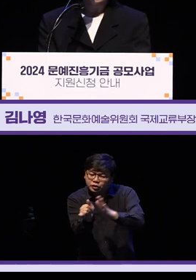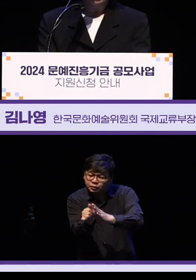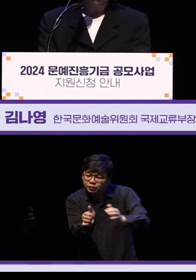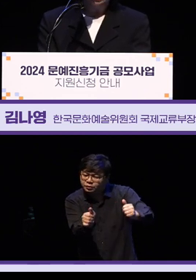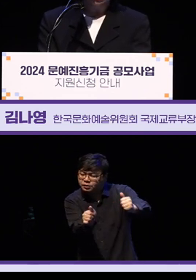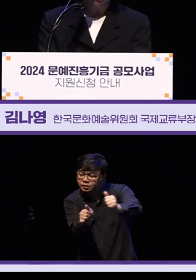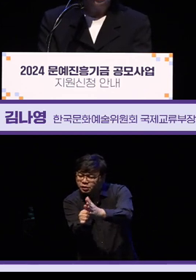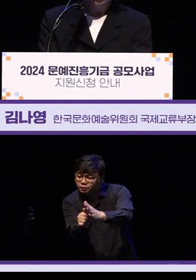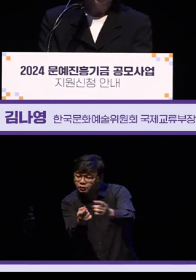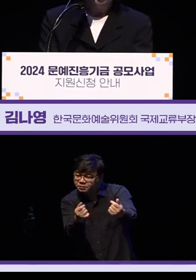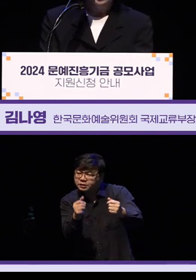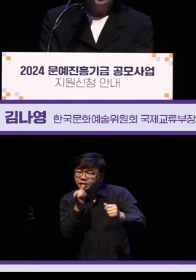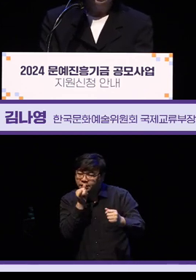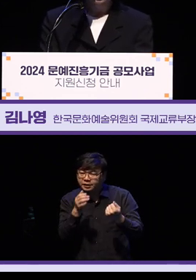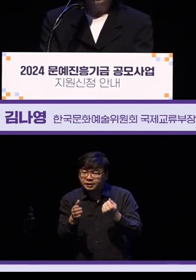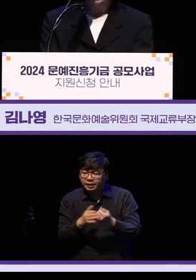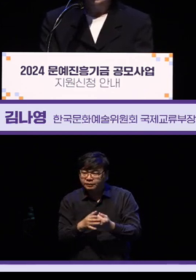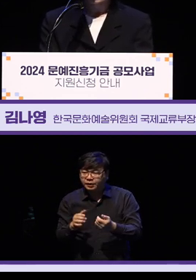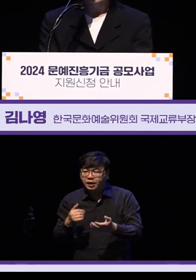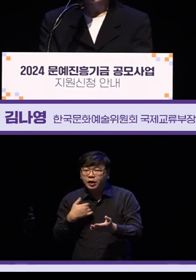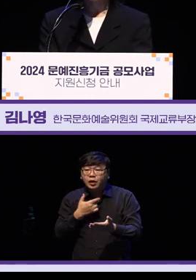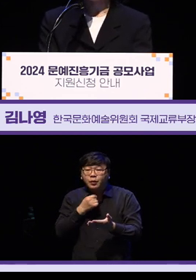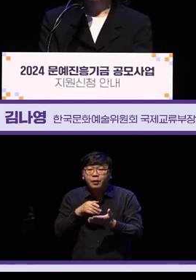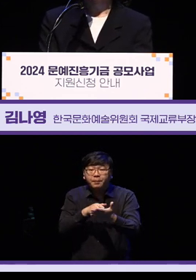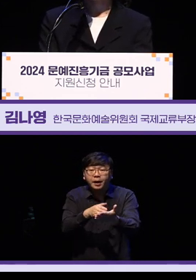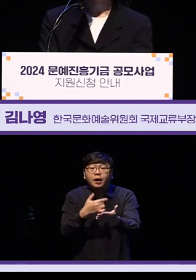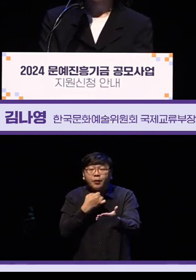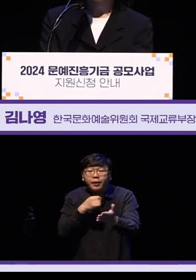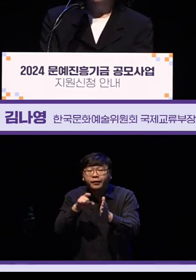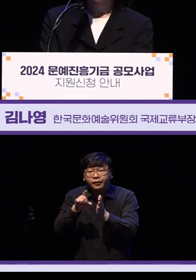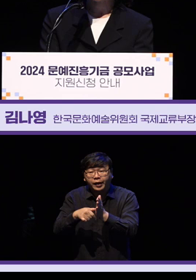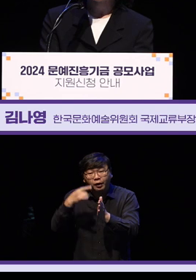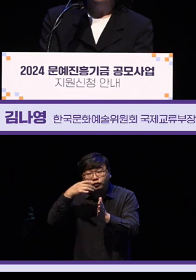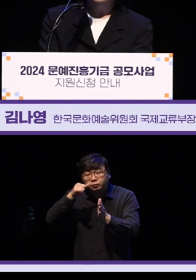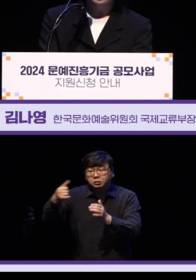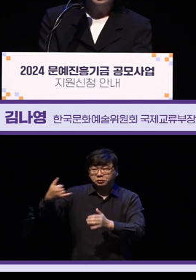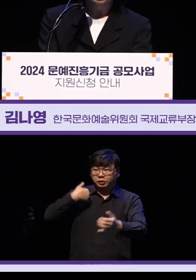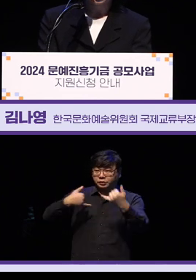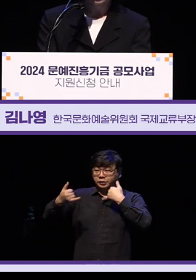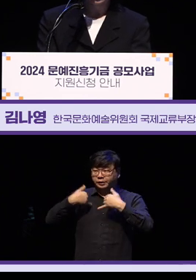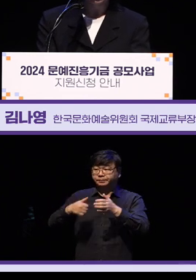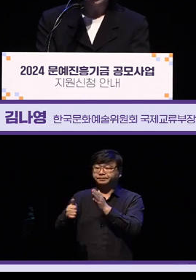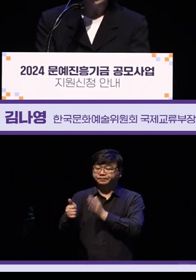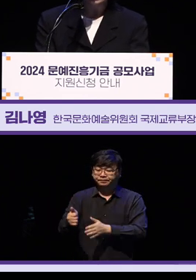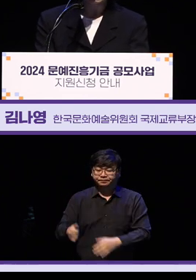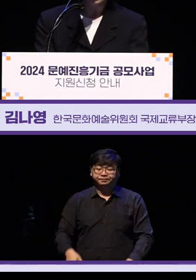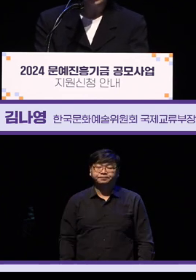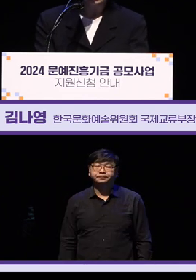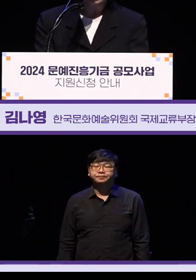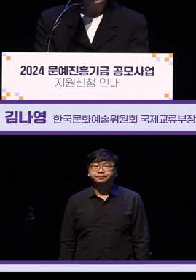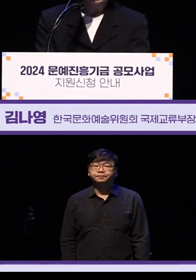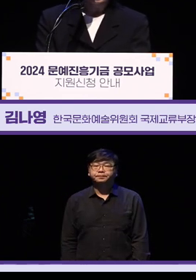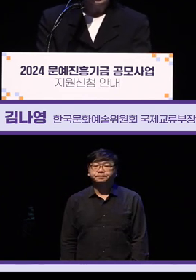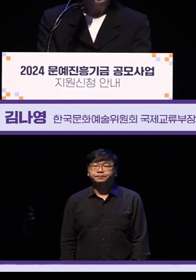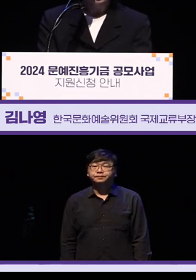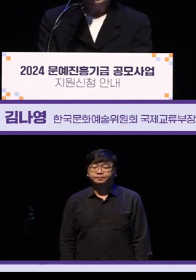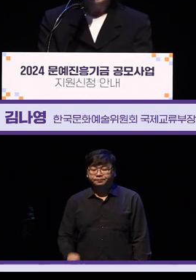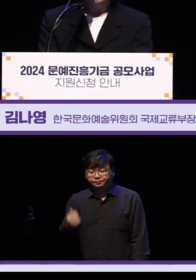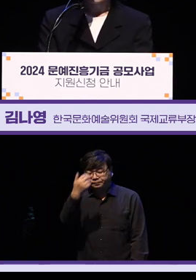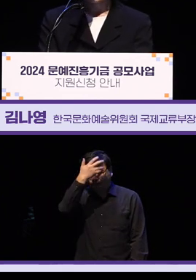미리 체크해 주시고 궁금하신 점은 언제든 3호처로 문의 주시면 친절하게 답변 드리도록 하겠습니다